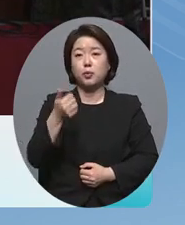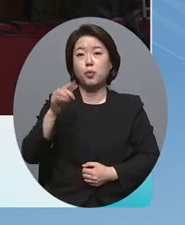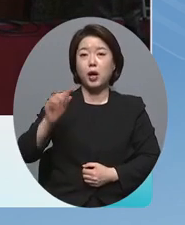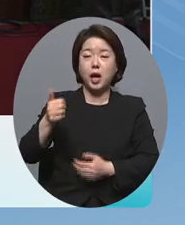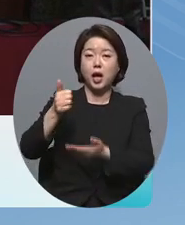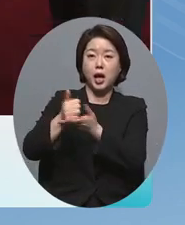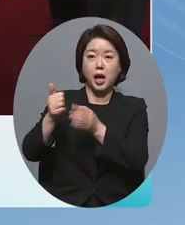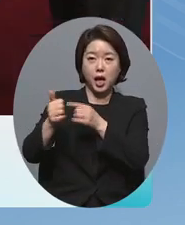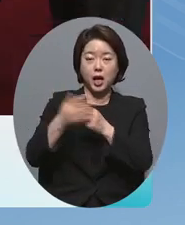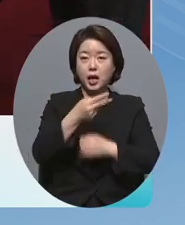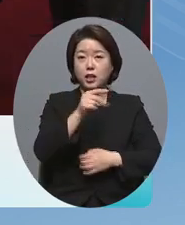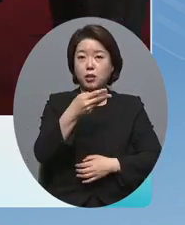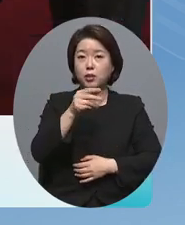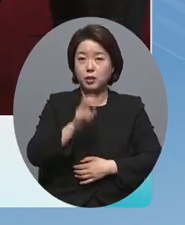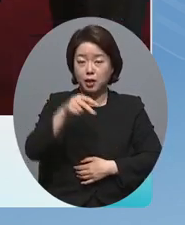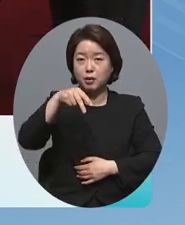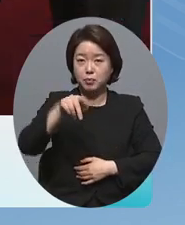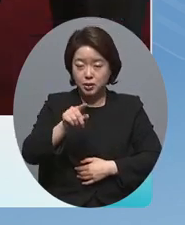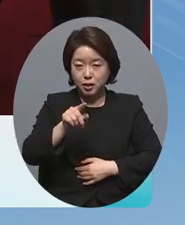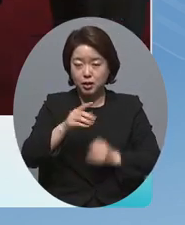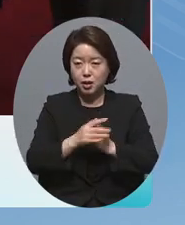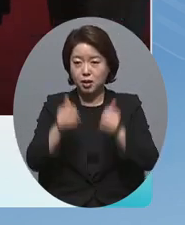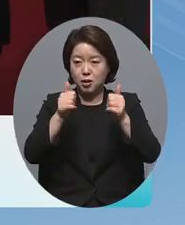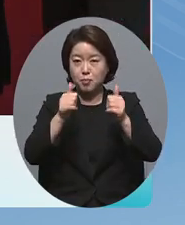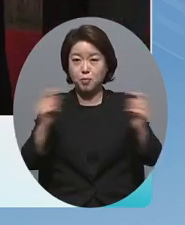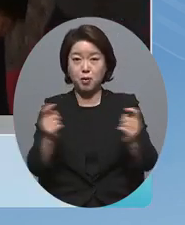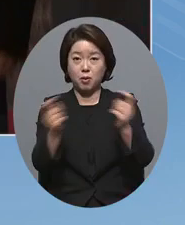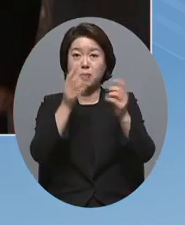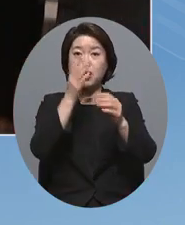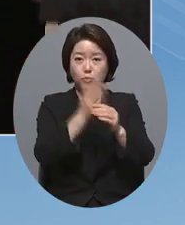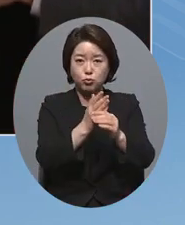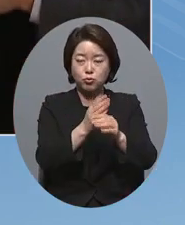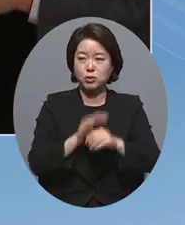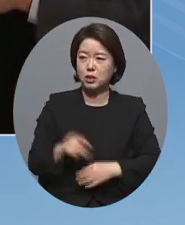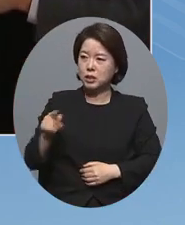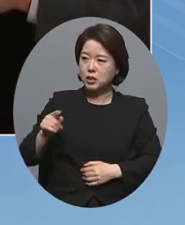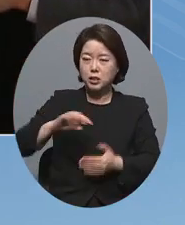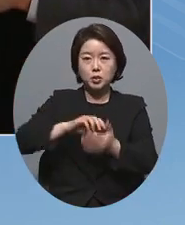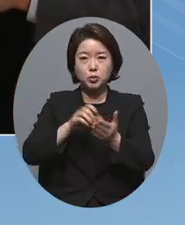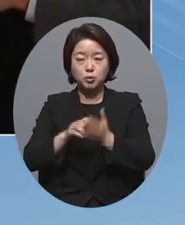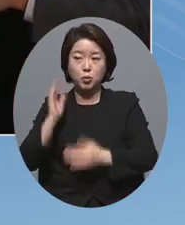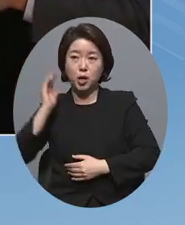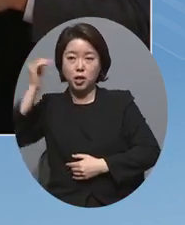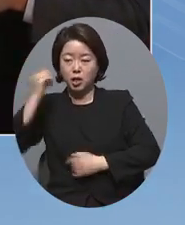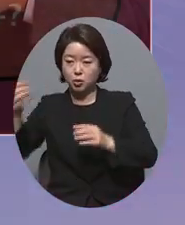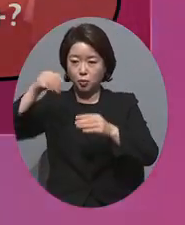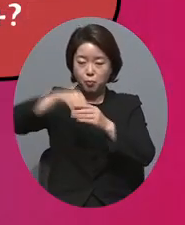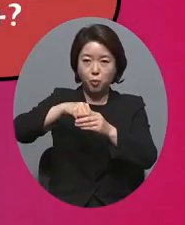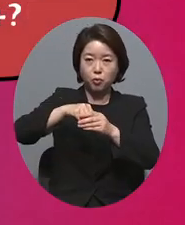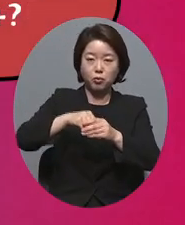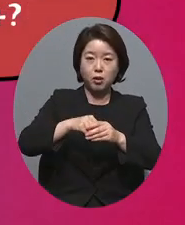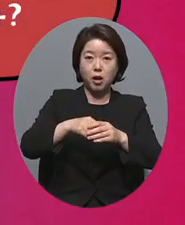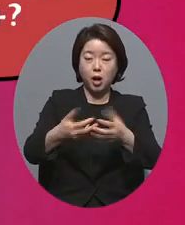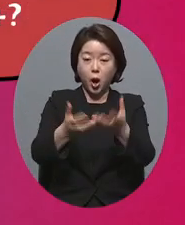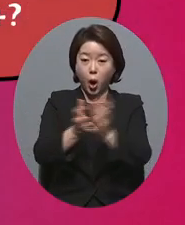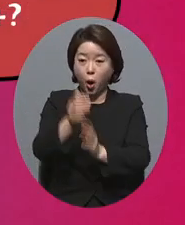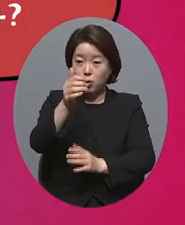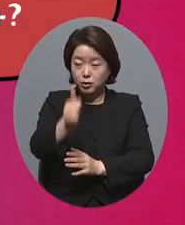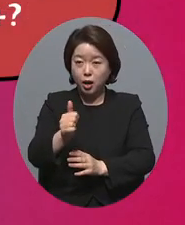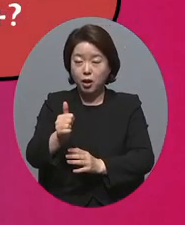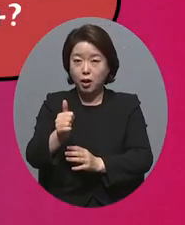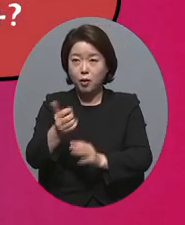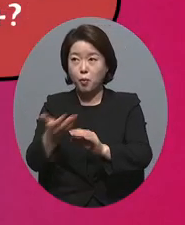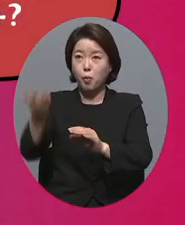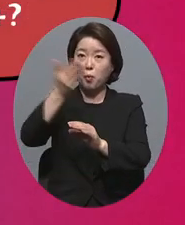더 탐사가 지금 법적 쟁송을 붙은 상태인데 이 정도의 대통령까지 포함시킨 장관을 넘어서는 이 정도의